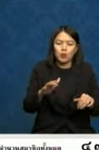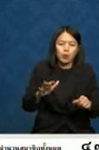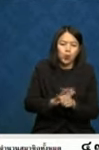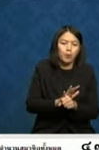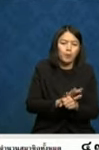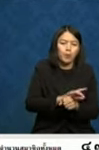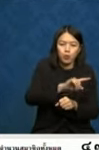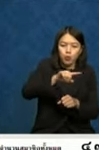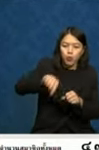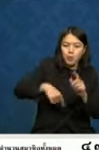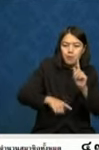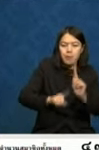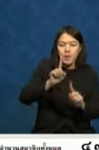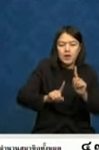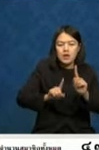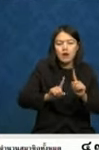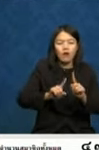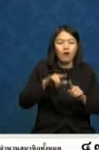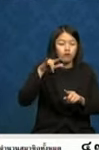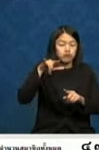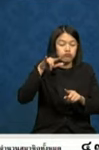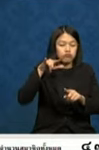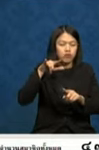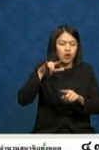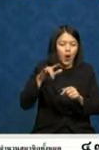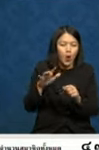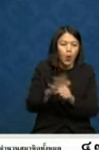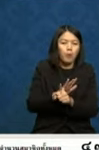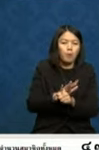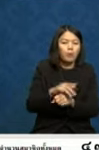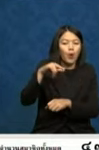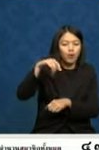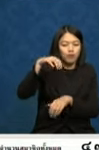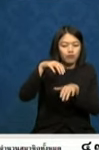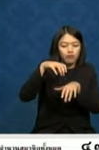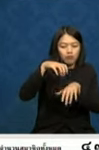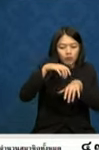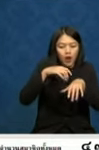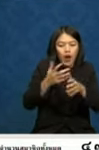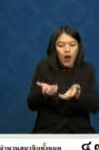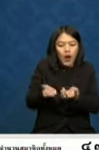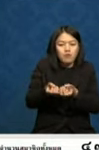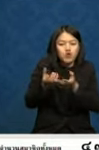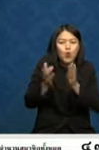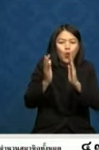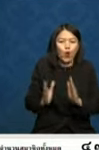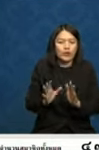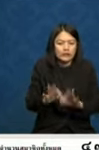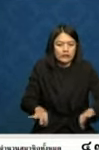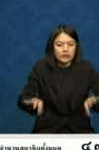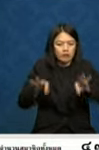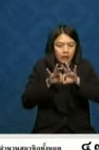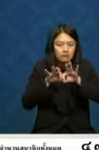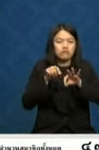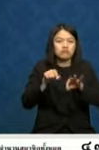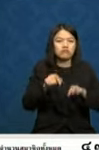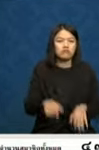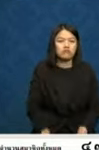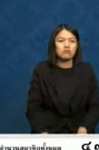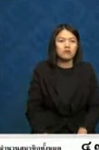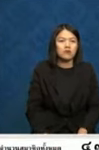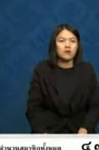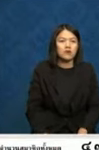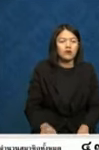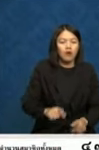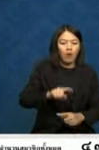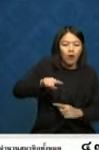รอบของการประเมินอายุการใช้งานของอากาศยานในภารกิจรับส่งบุคคลสำคัญนะครับ ซึ่งจะครบวง